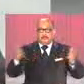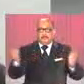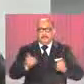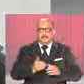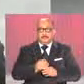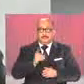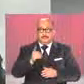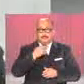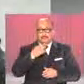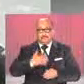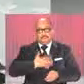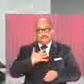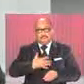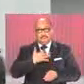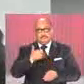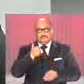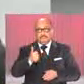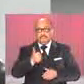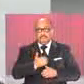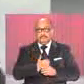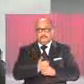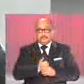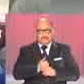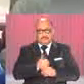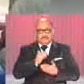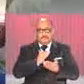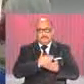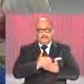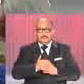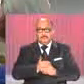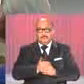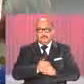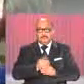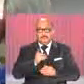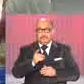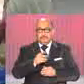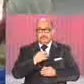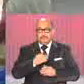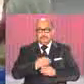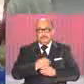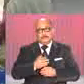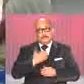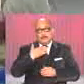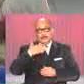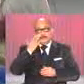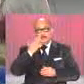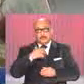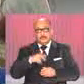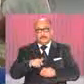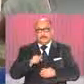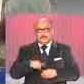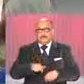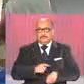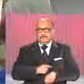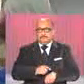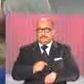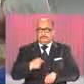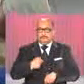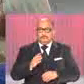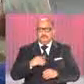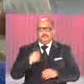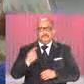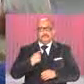و ترافي وقته وكل شيء منظم، الحمد لله ان شاء الله يقعد هكا. لازم التونسي يكون واقعي، يكون في